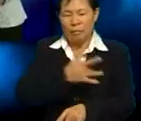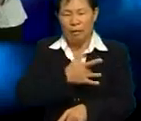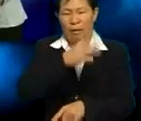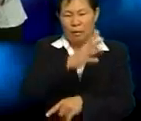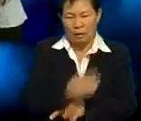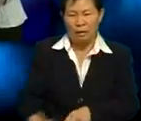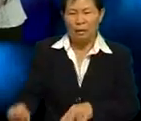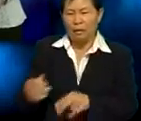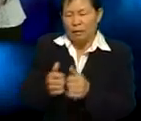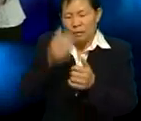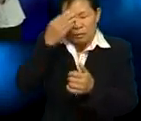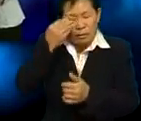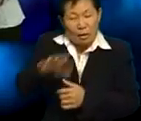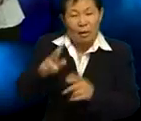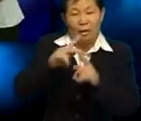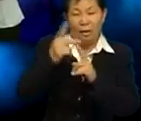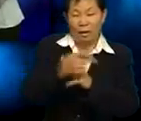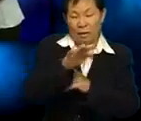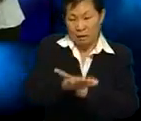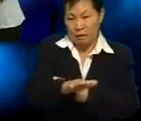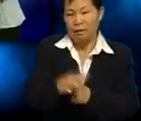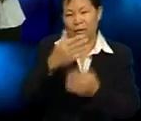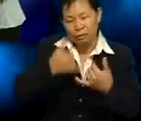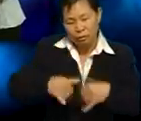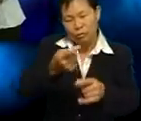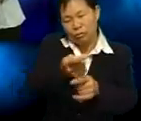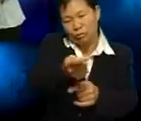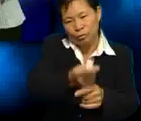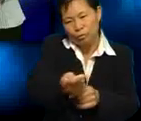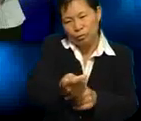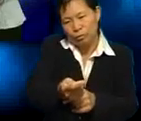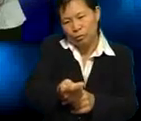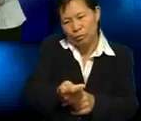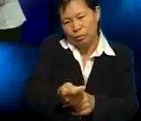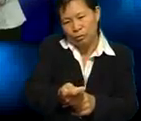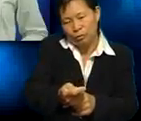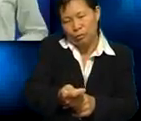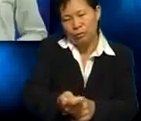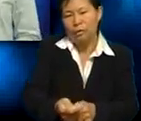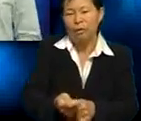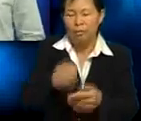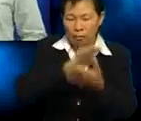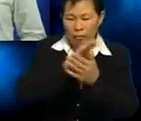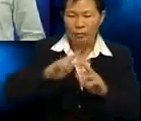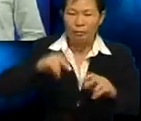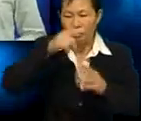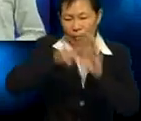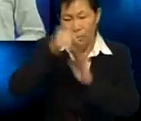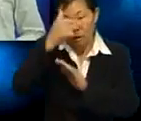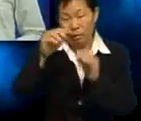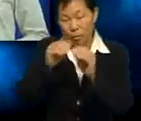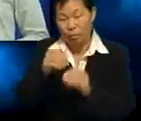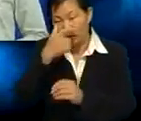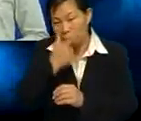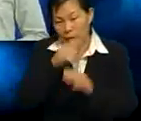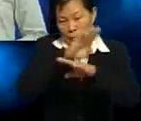malah tanpa mempedulikan keadaan Suilin, terus mengusik Suilin yang ketika itu sedang bersedih. Ingat ya adik-adik, budaya